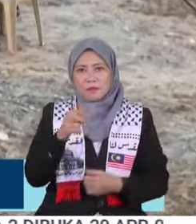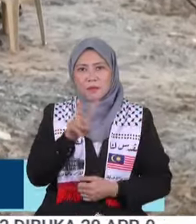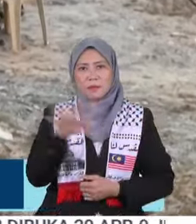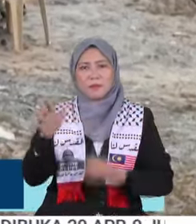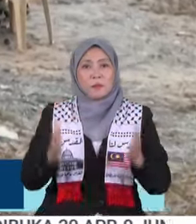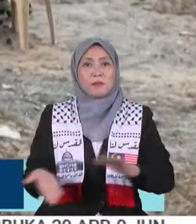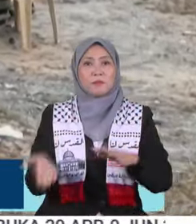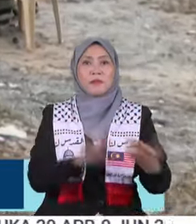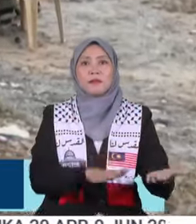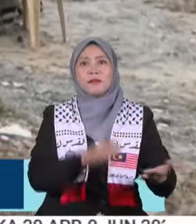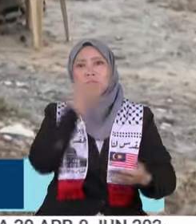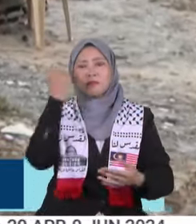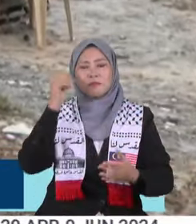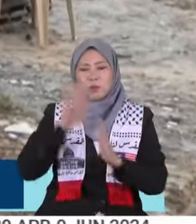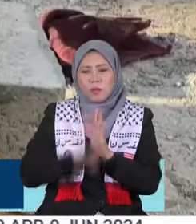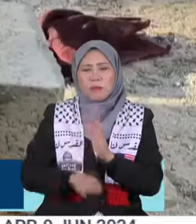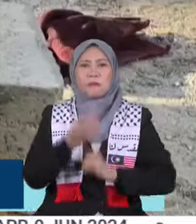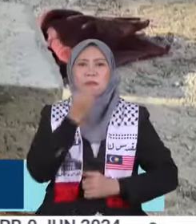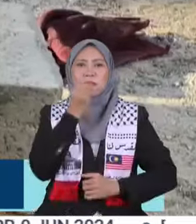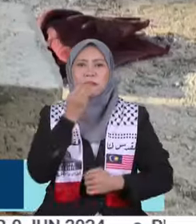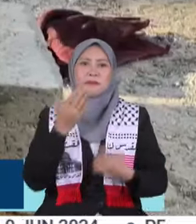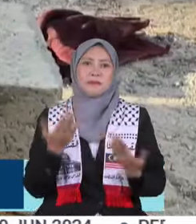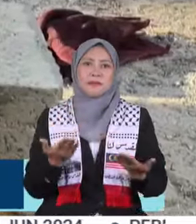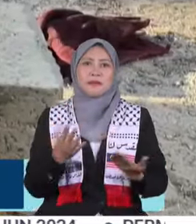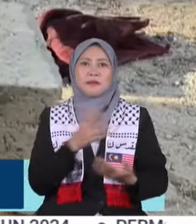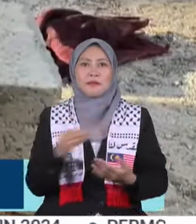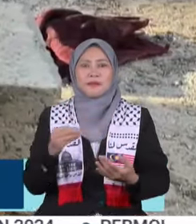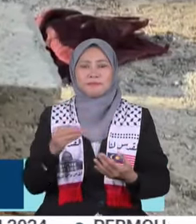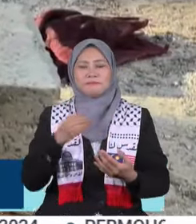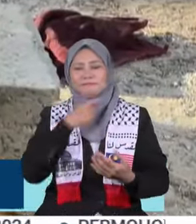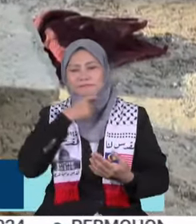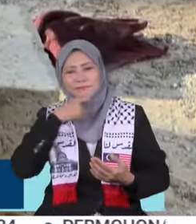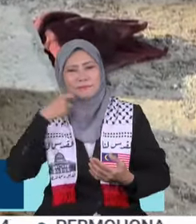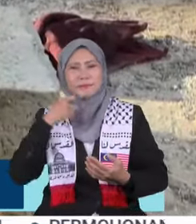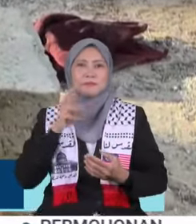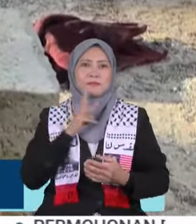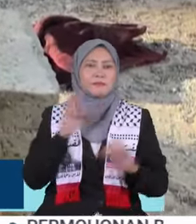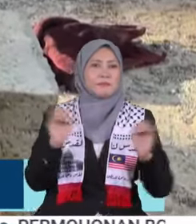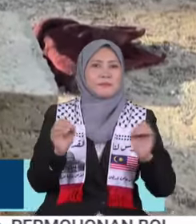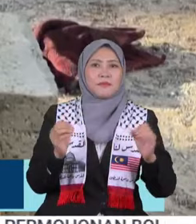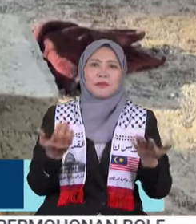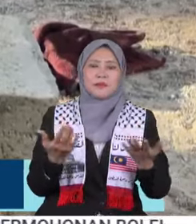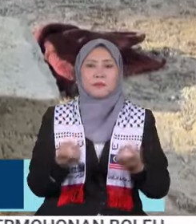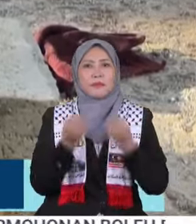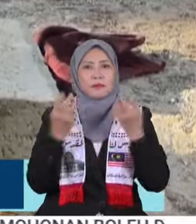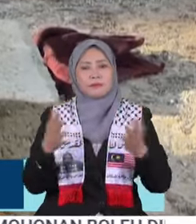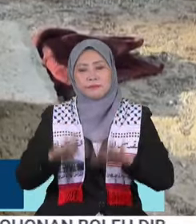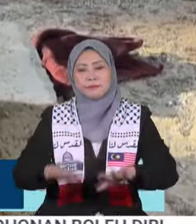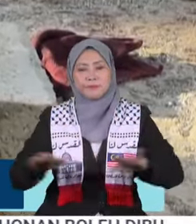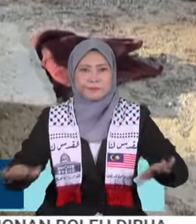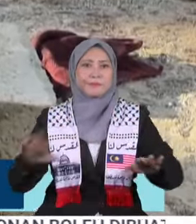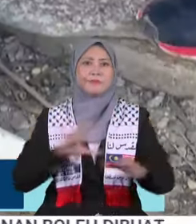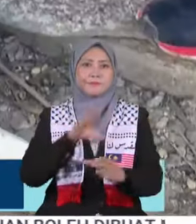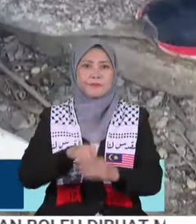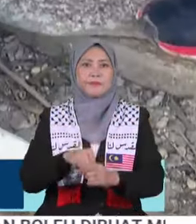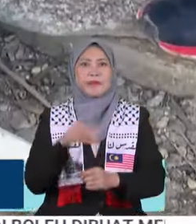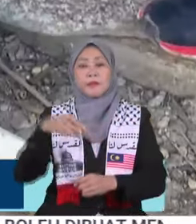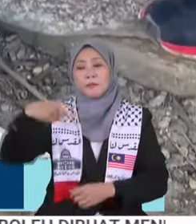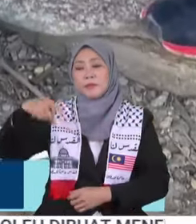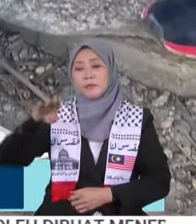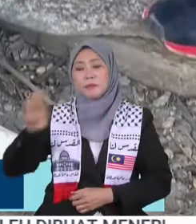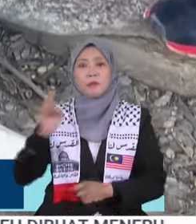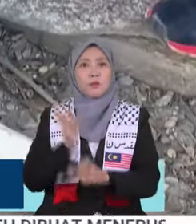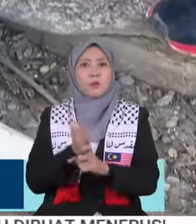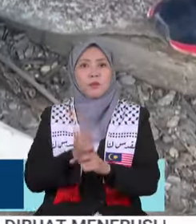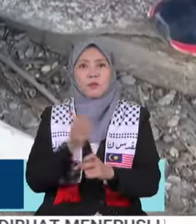meninggal dunia akibat kekurangan zat, makanan dan dehidrasi dengan kebanyakannya adalah kanak-kanak. PBB juga melaporkan kesukaran